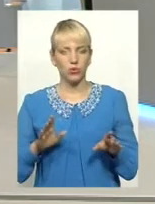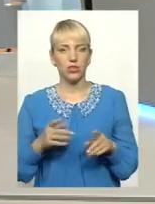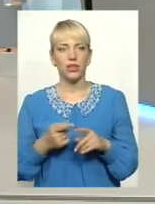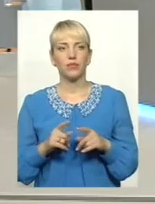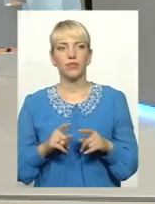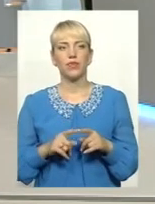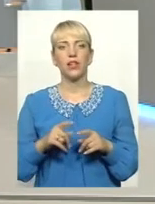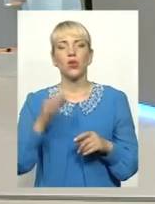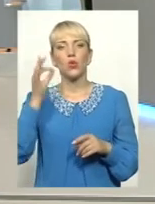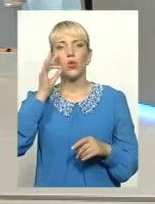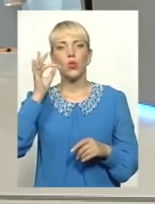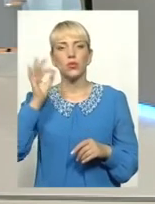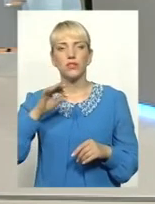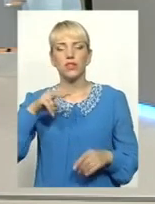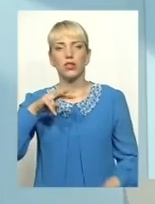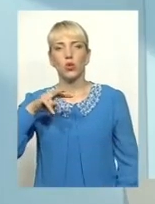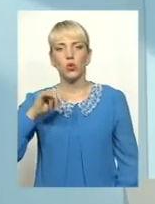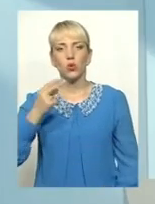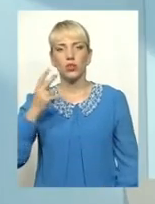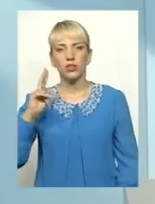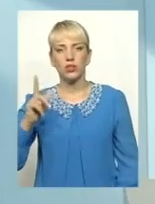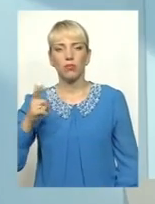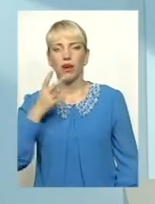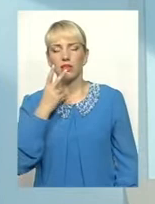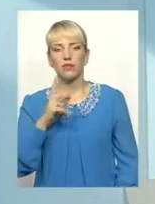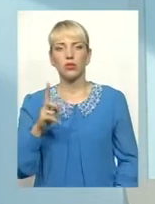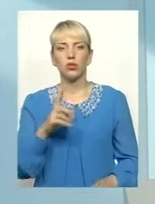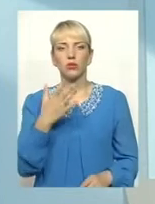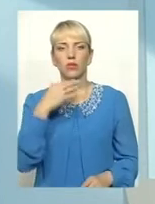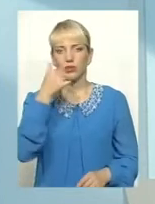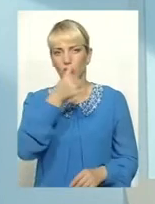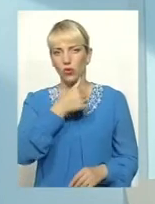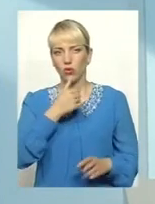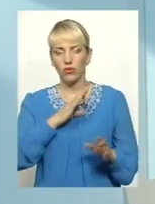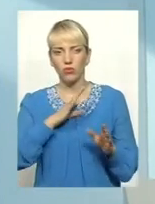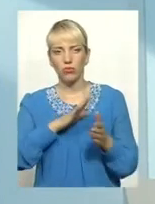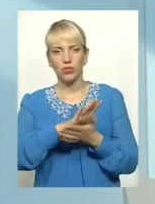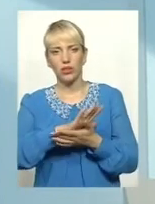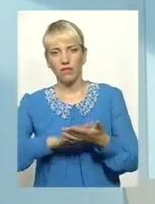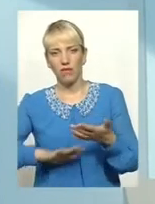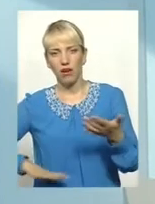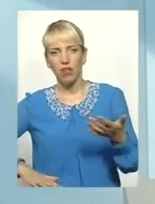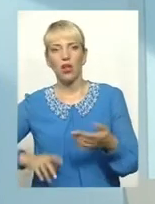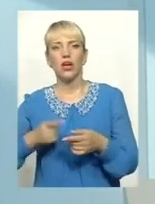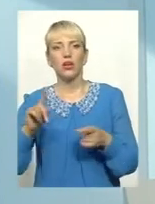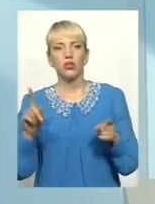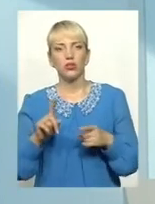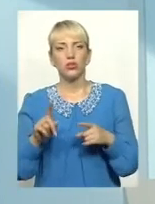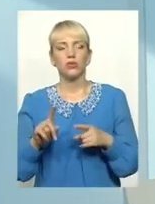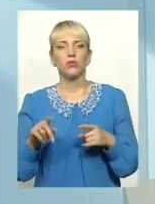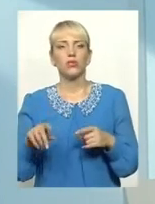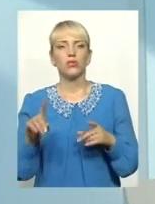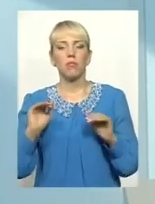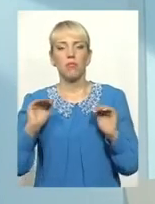я ще раз наголошую, показав, що це тривало 5 років до того моменту, коли вони зменшили популяцію тварин в